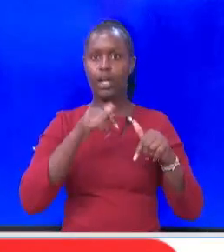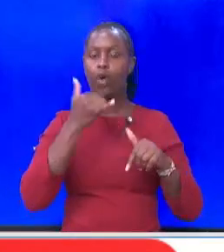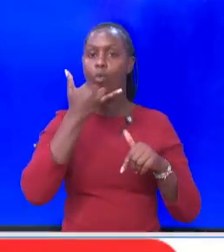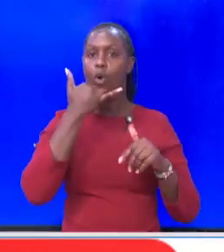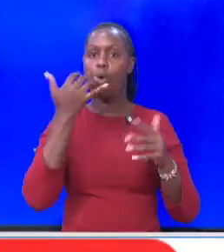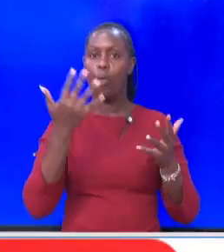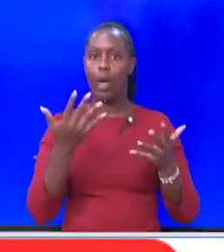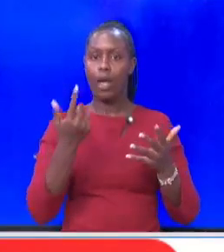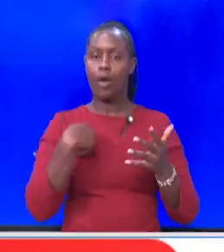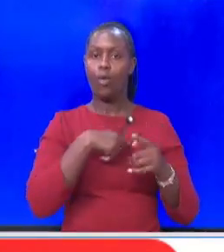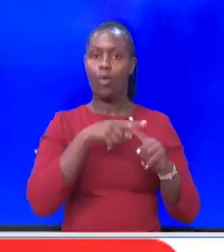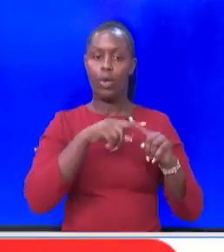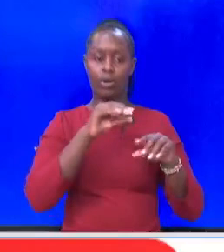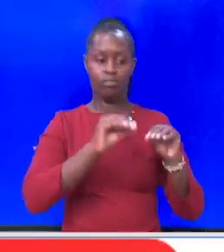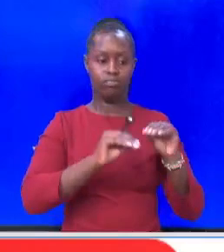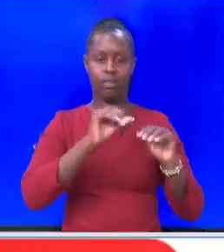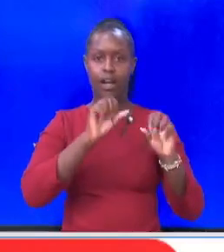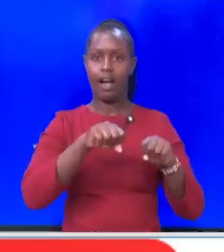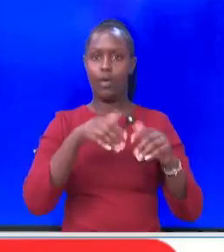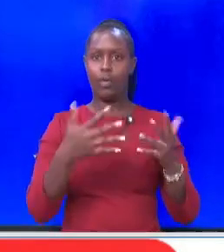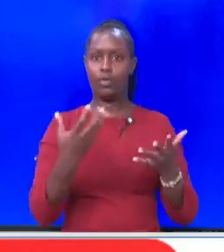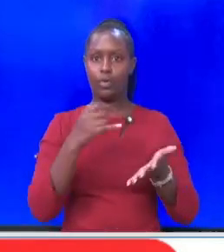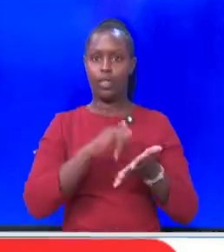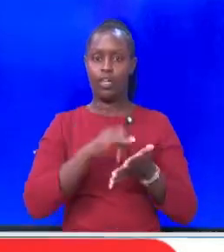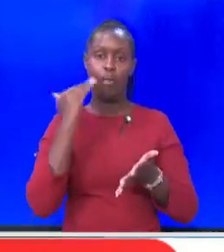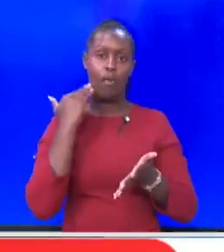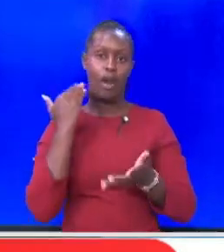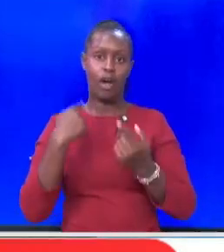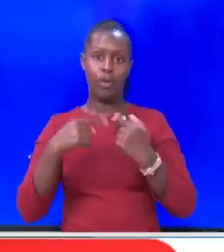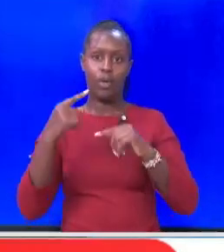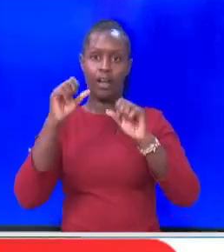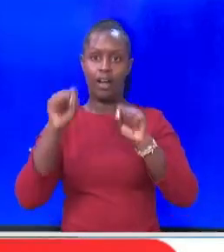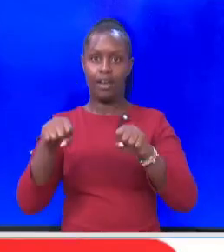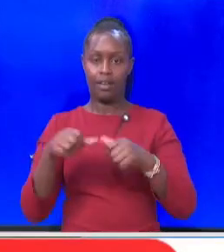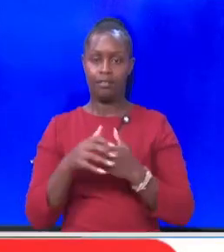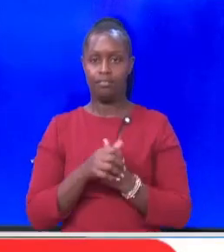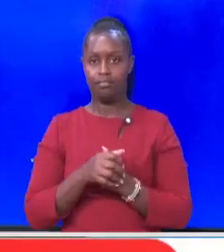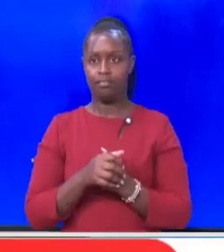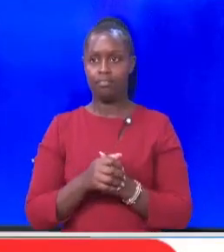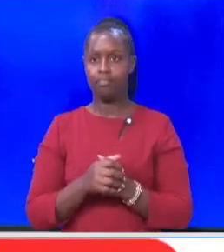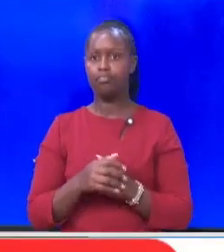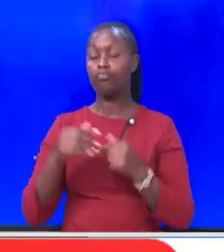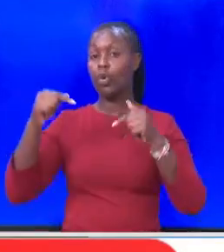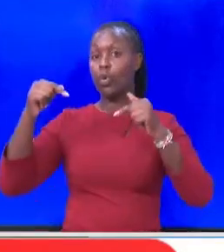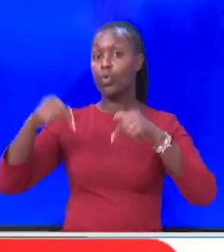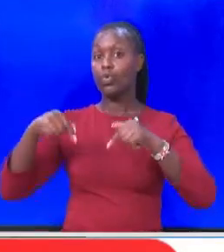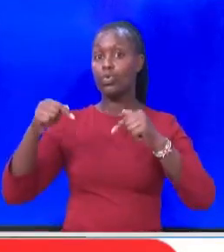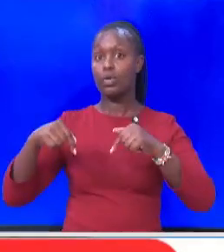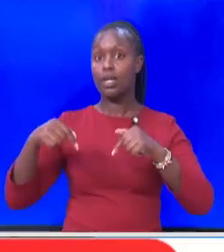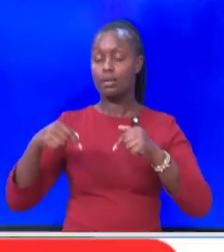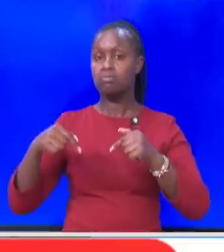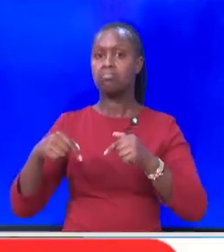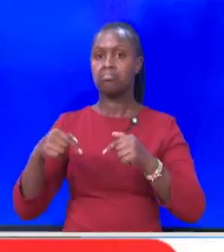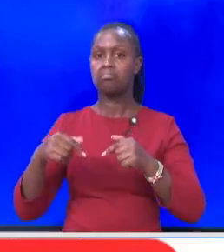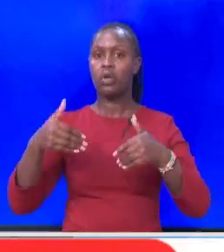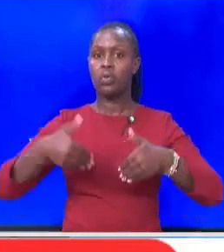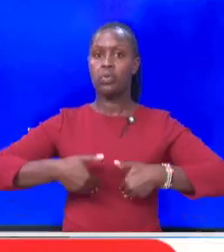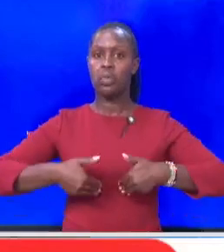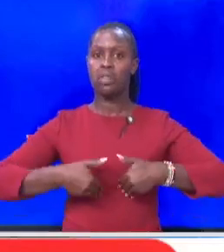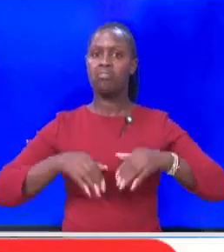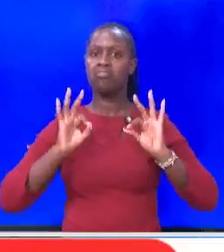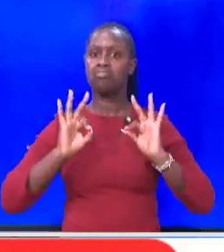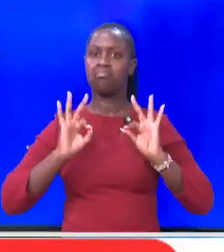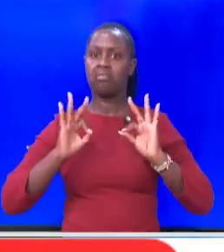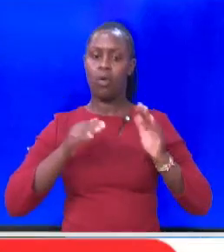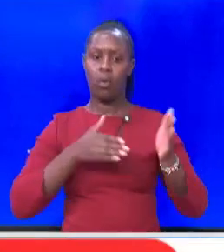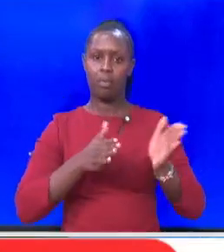tunaweza kufanya kwa hiyo game ya Muranga Seal tuweze kufaulu. Despite me lose game ya leo, vijana wamecheza vizuri, tumepata nafasi,